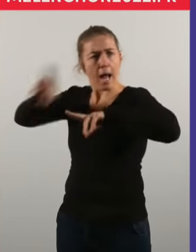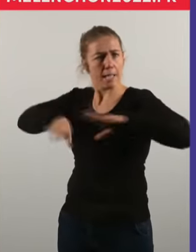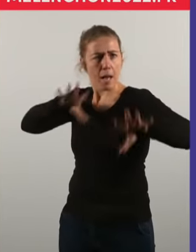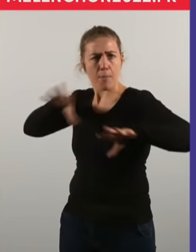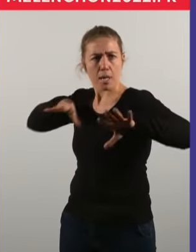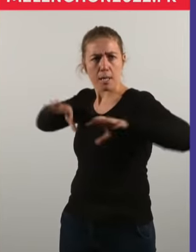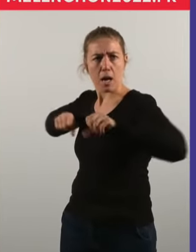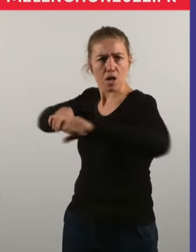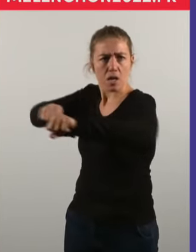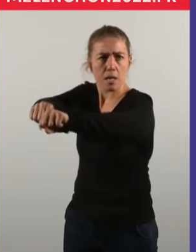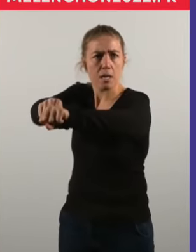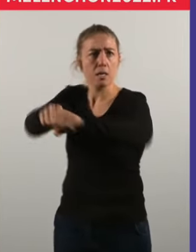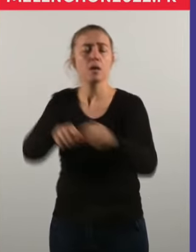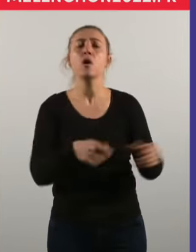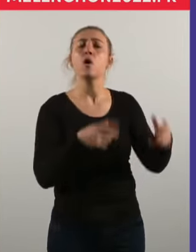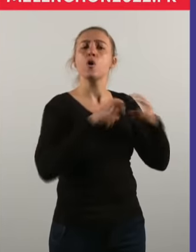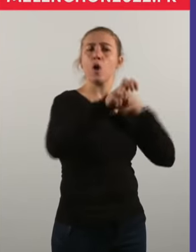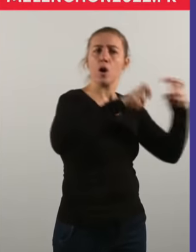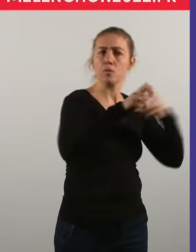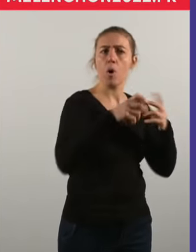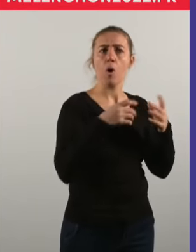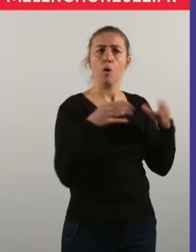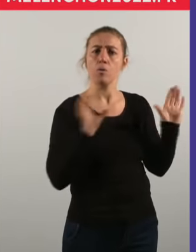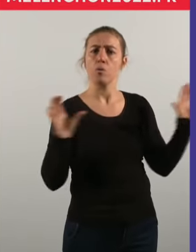en détruisant les transports collectifs.